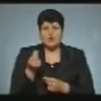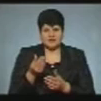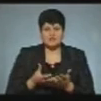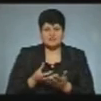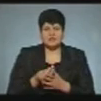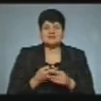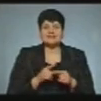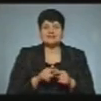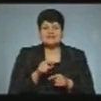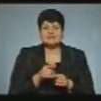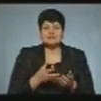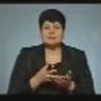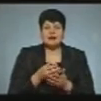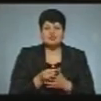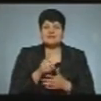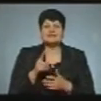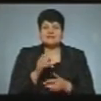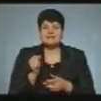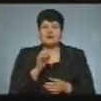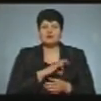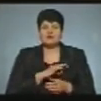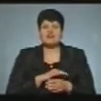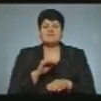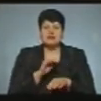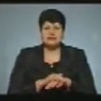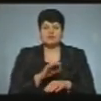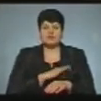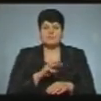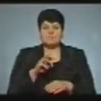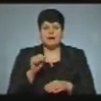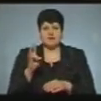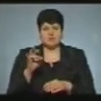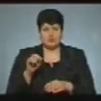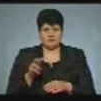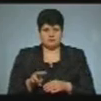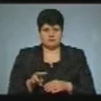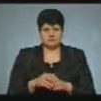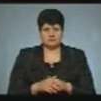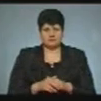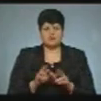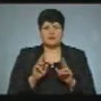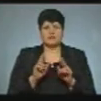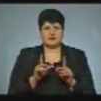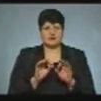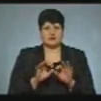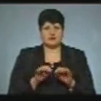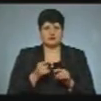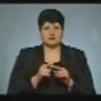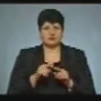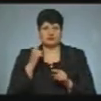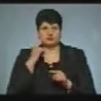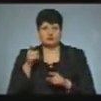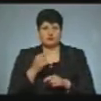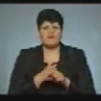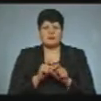сплачували, це вони сплачували за користування, фактичне користування майном. А як пояснили цю думку безпосередньо